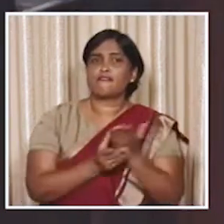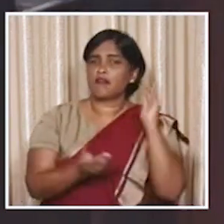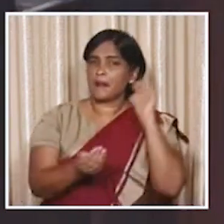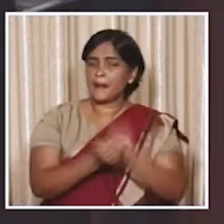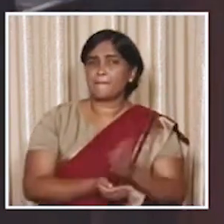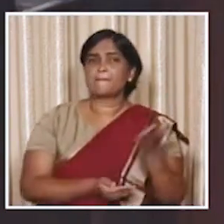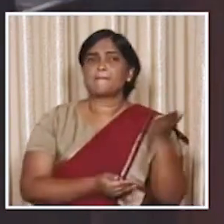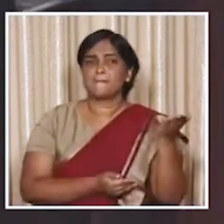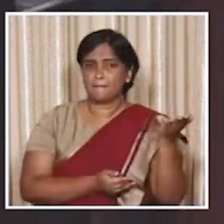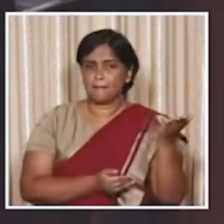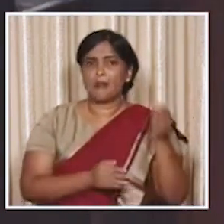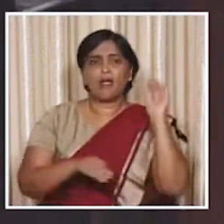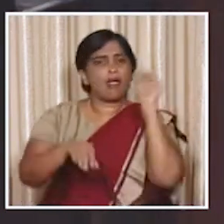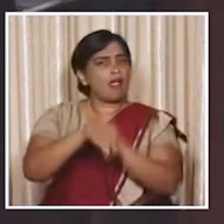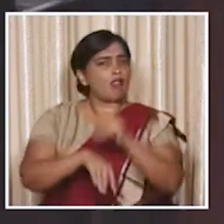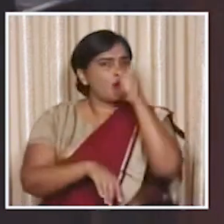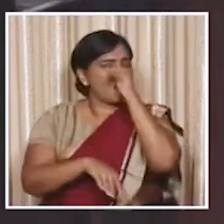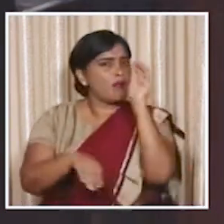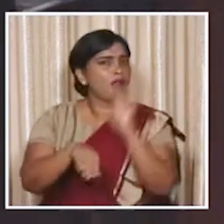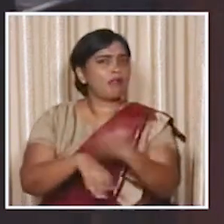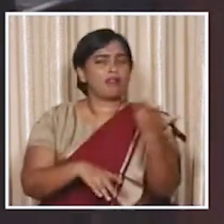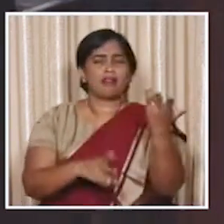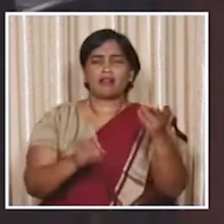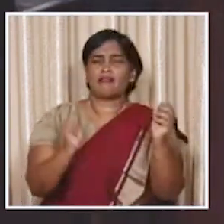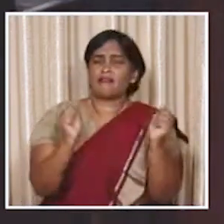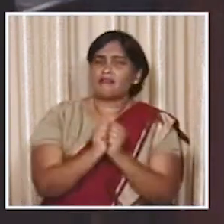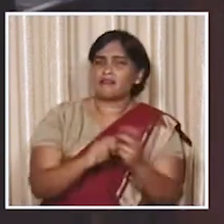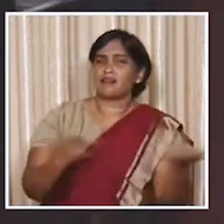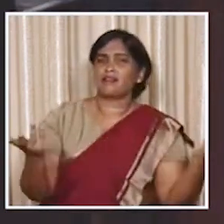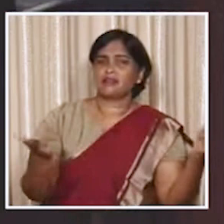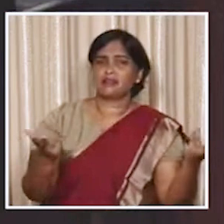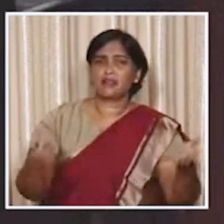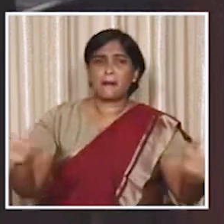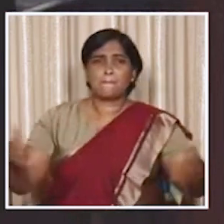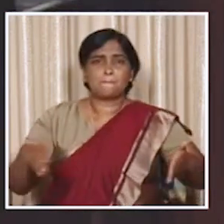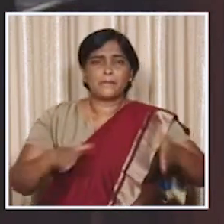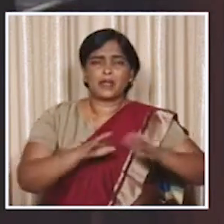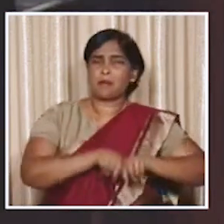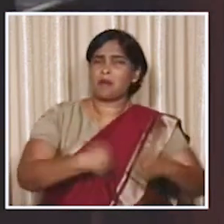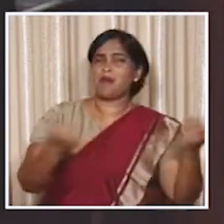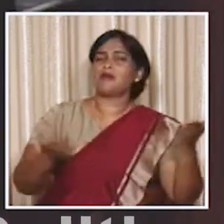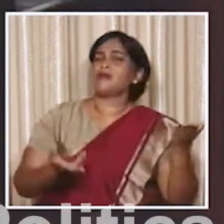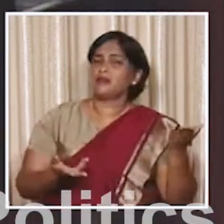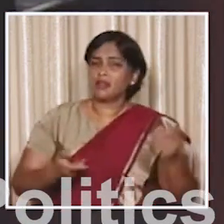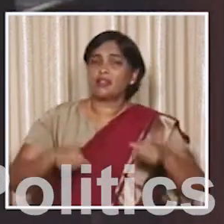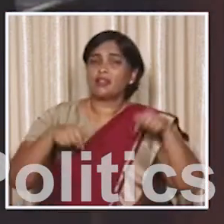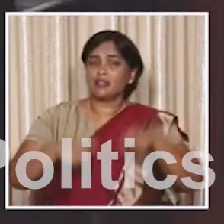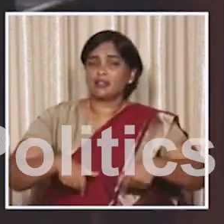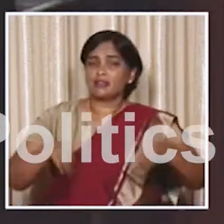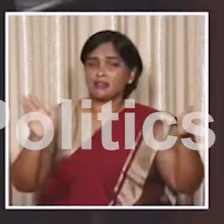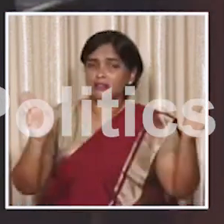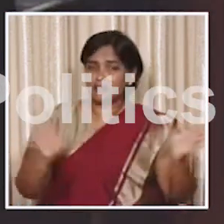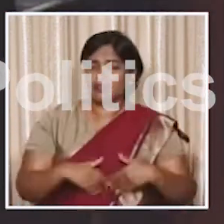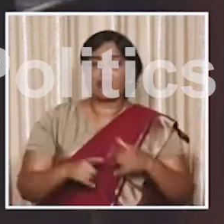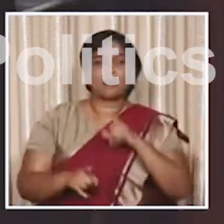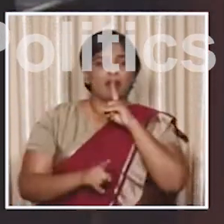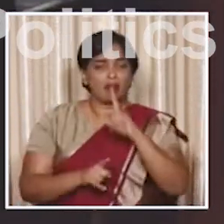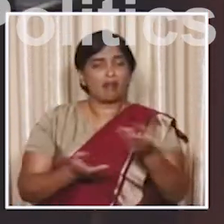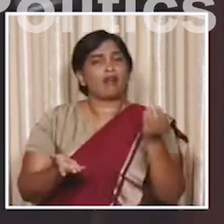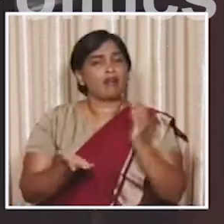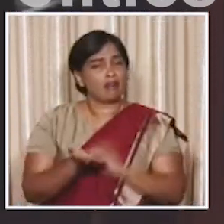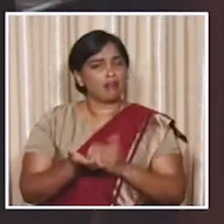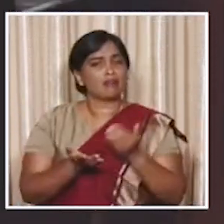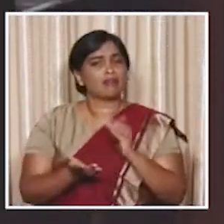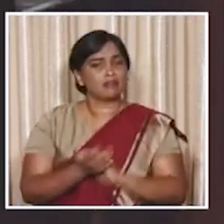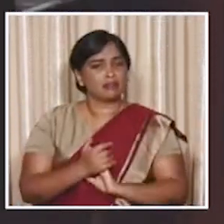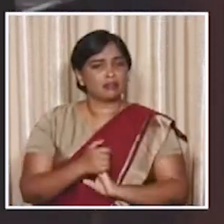ගාව. අල්ලපු හොරෙකුත් නැහැ, ගාපු පදේකුත් නැහැ, බෙරේ බලුවකුත් නැහැ. දැන් තාම කියනවා ආපෞසරයක්